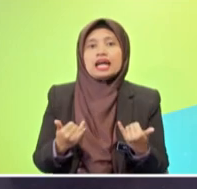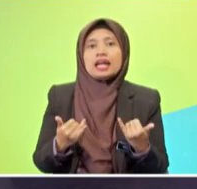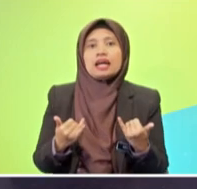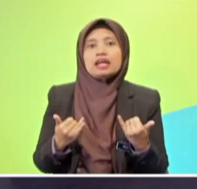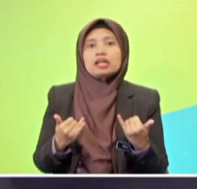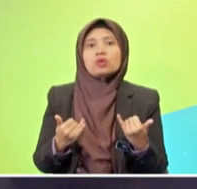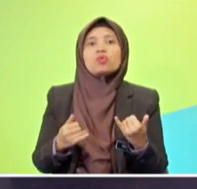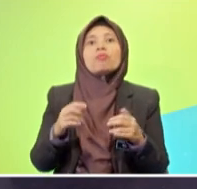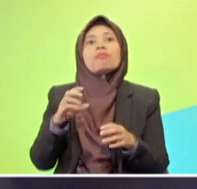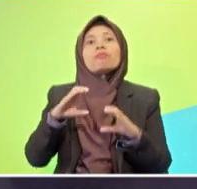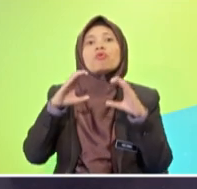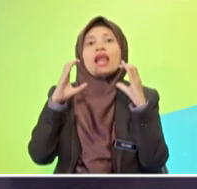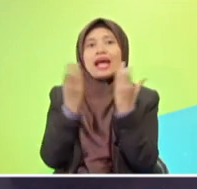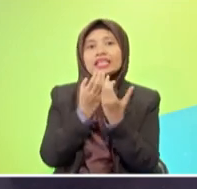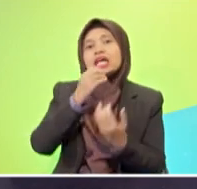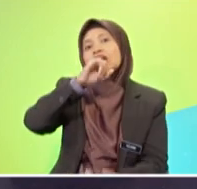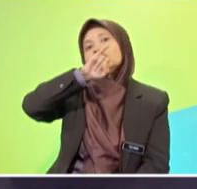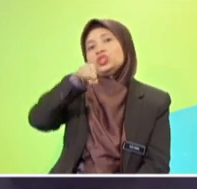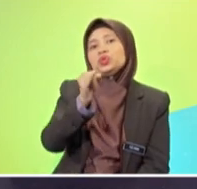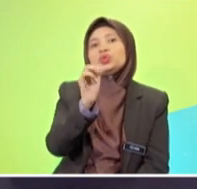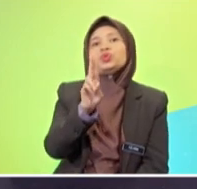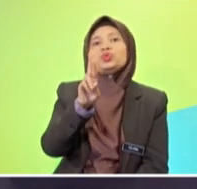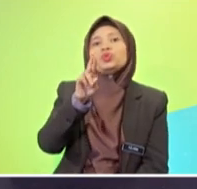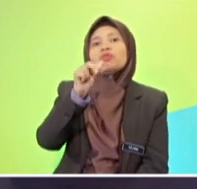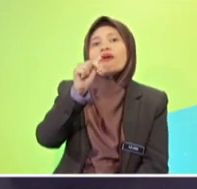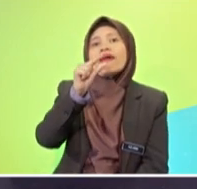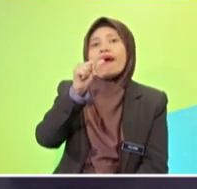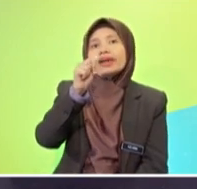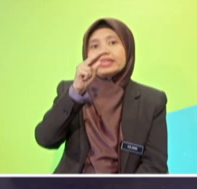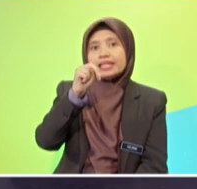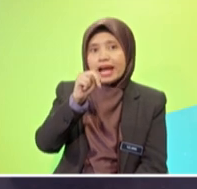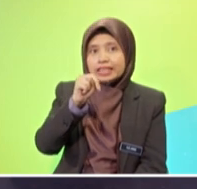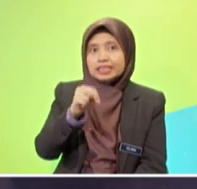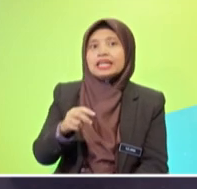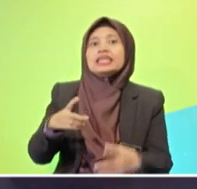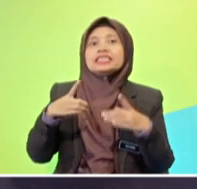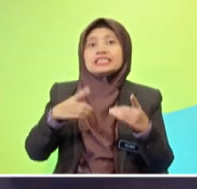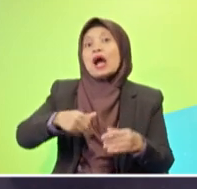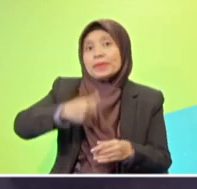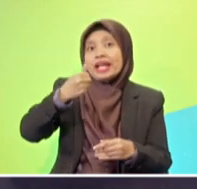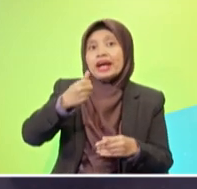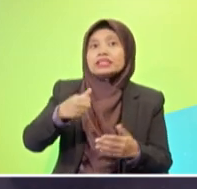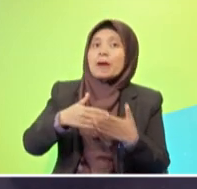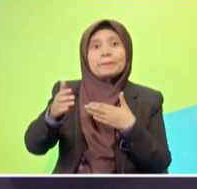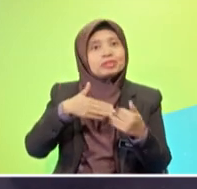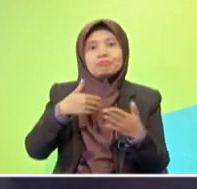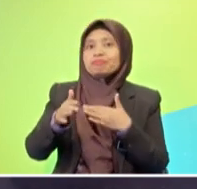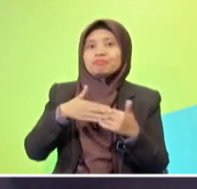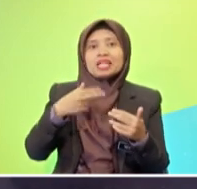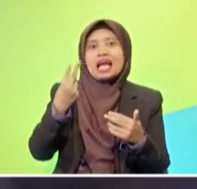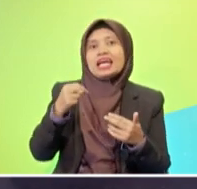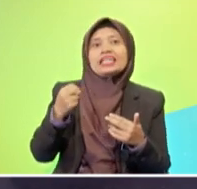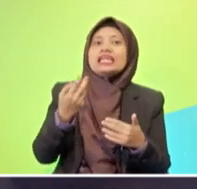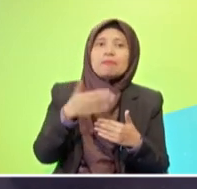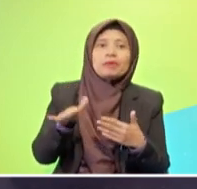juragan mendahului dengan satu bintang lebih ah jadi jangan risoles buat kita akan coba kembalikan kemenangan di pihak lelah mungkin